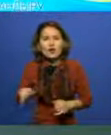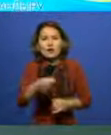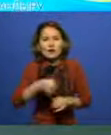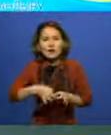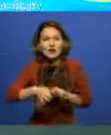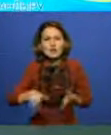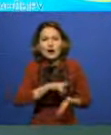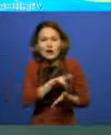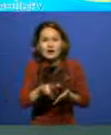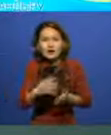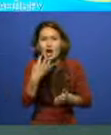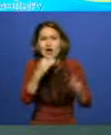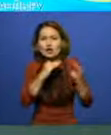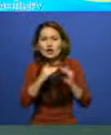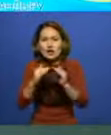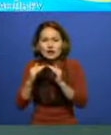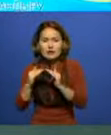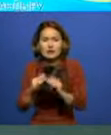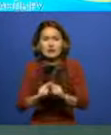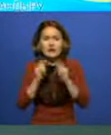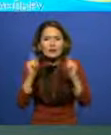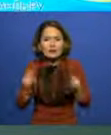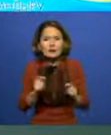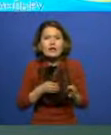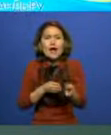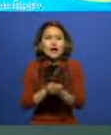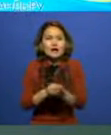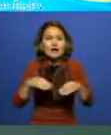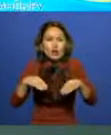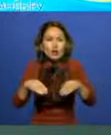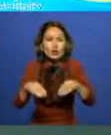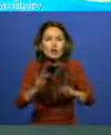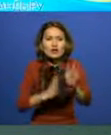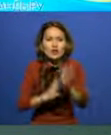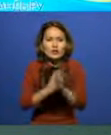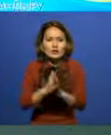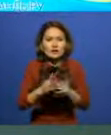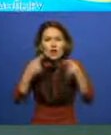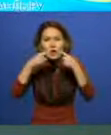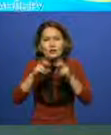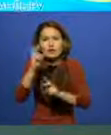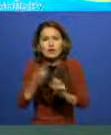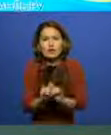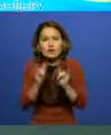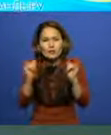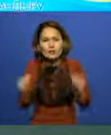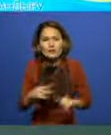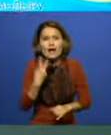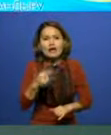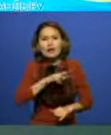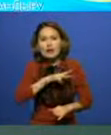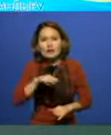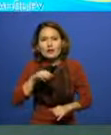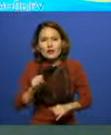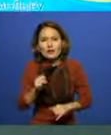Степногор қаласында орналасқан. Жылыжай технологиясымен қияр өсіретін нысан өңірдің индустрияландыру картасына енген. Өткен жылдың өзінде онда 2